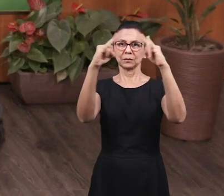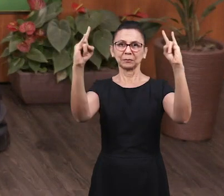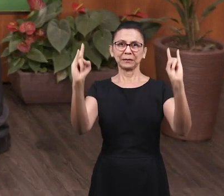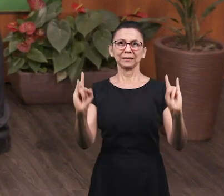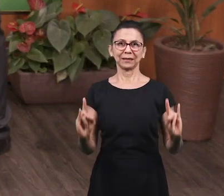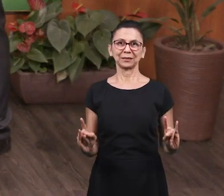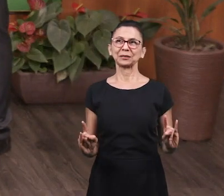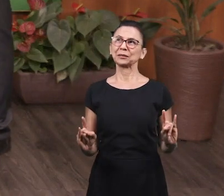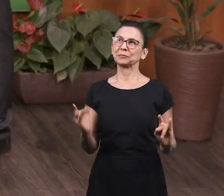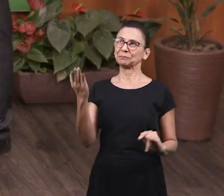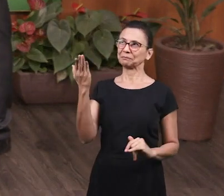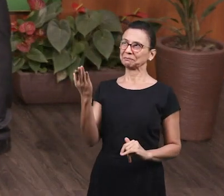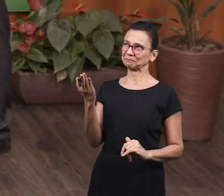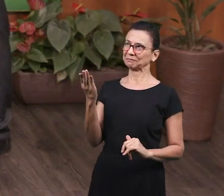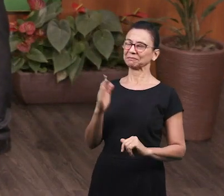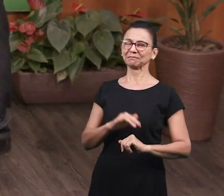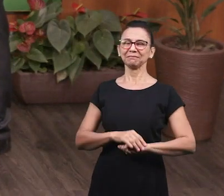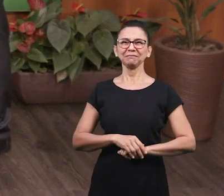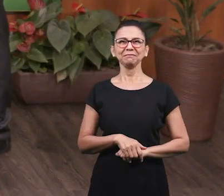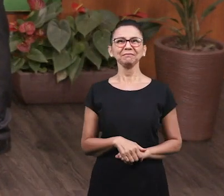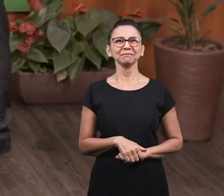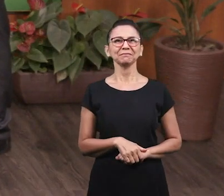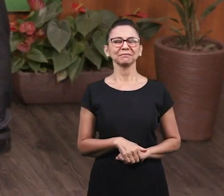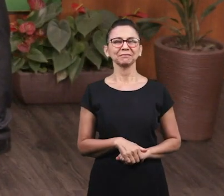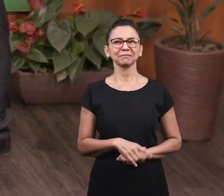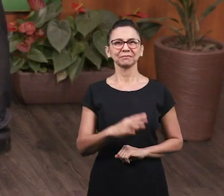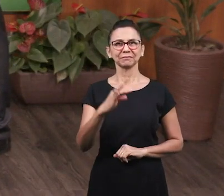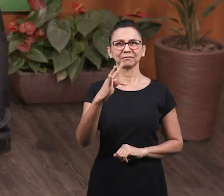du tabernacle. Voici